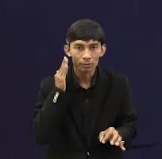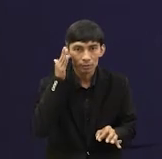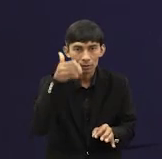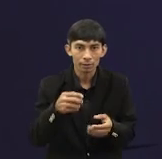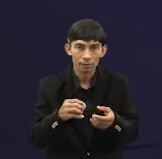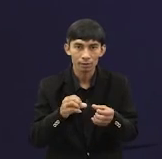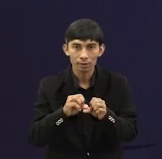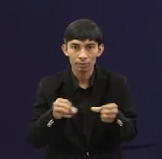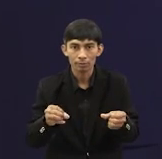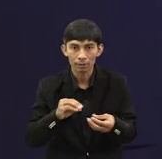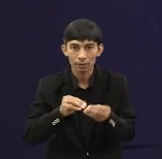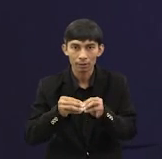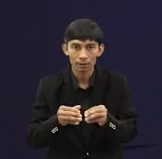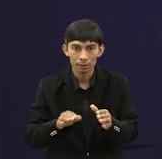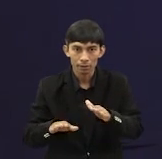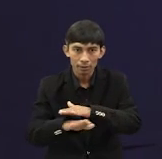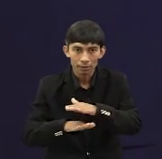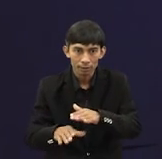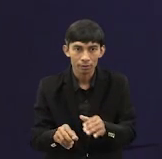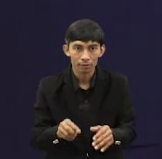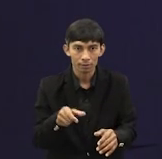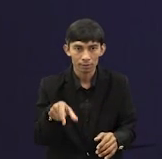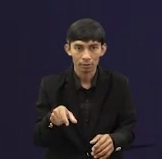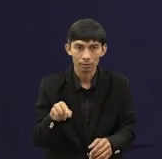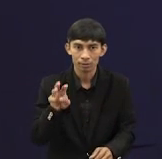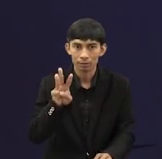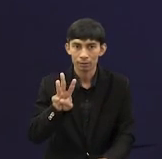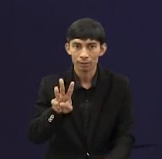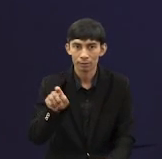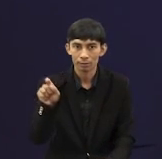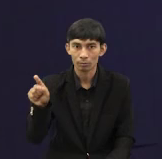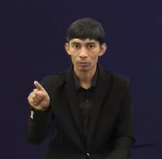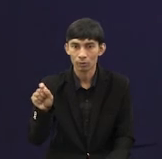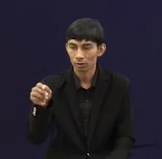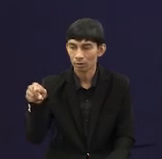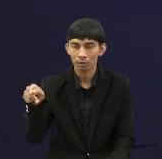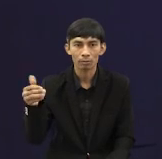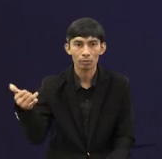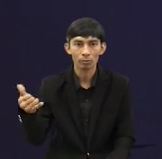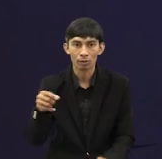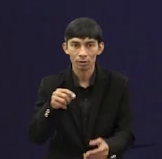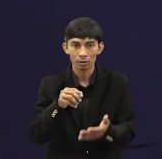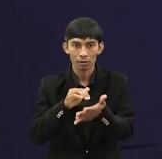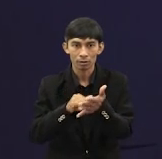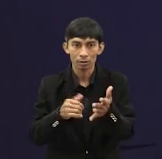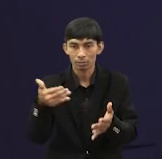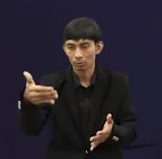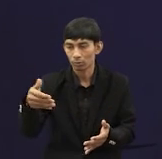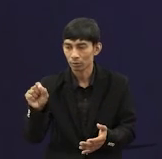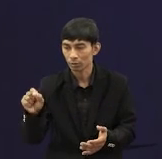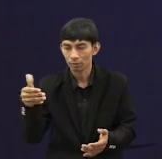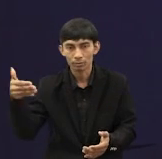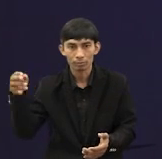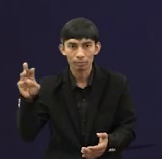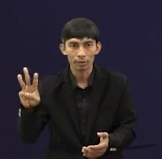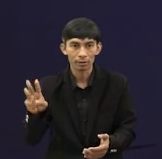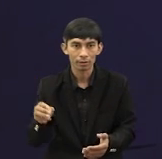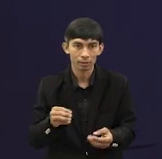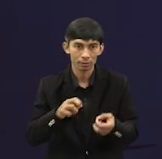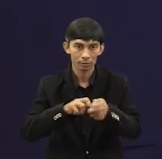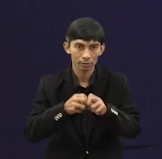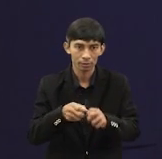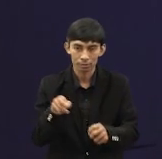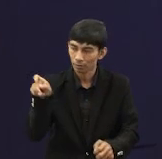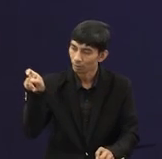thì mũi có xam sập mùi chọc bằng mũi đó nâng bằng buôn chọc bảy chùm nào tìm